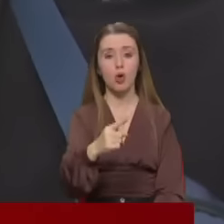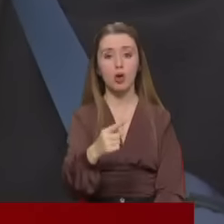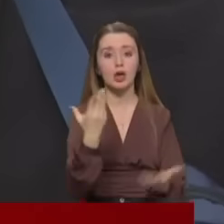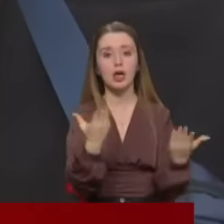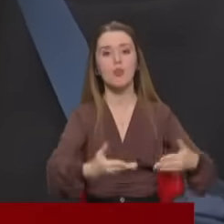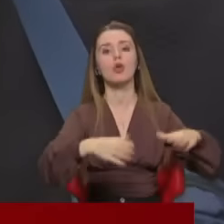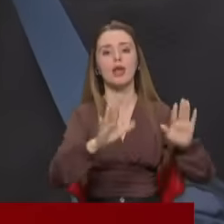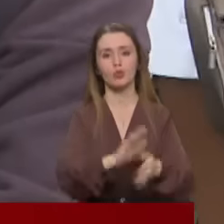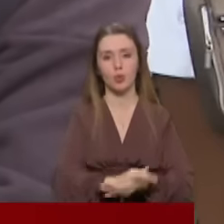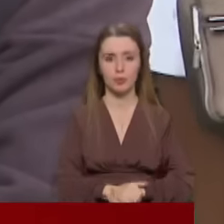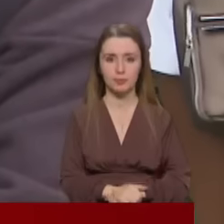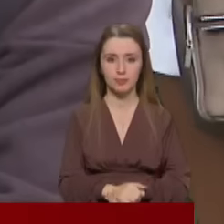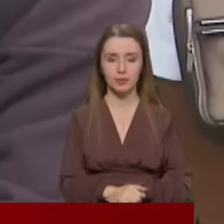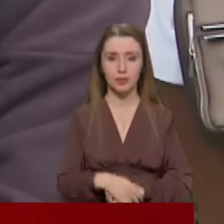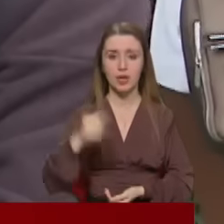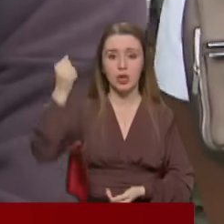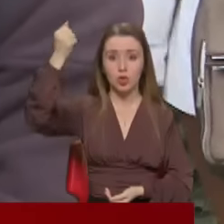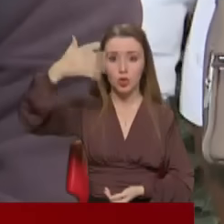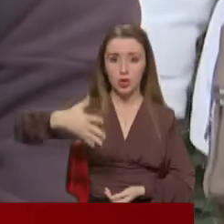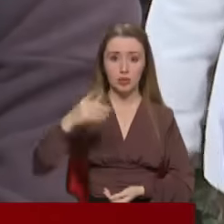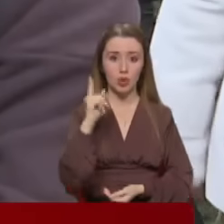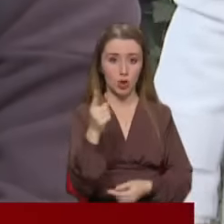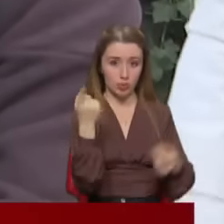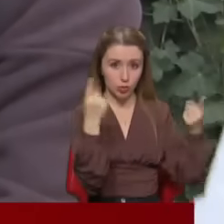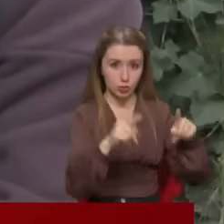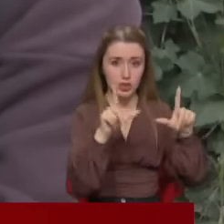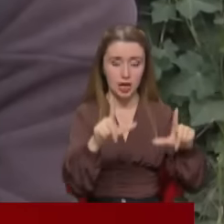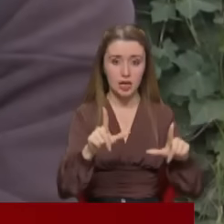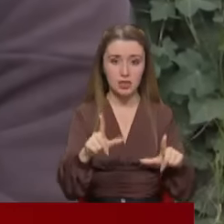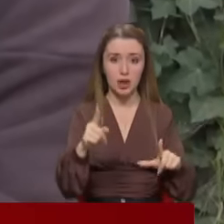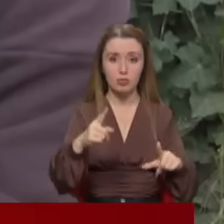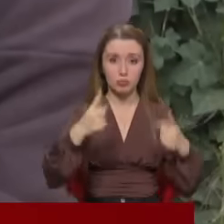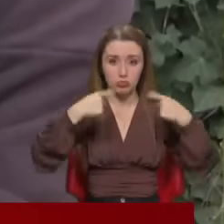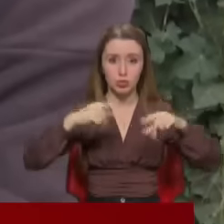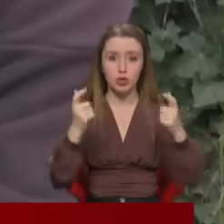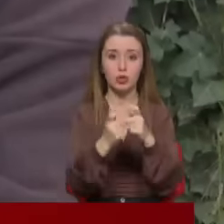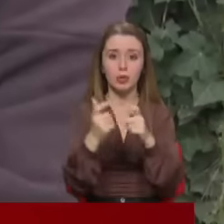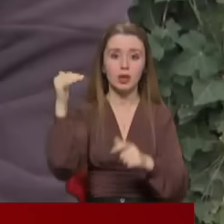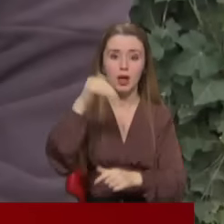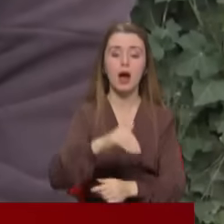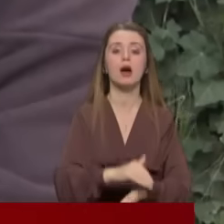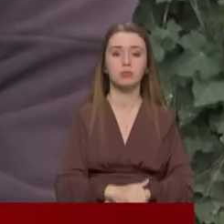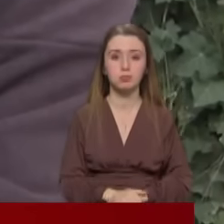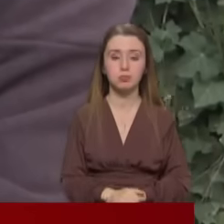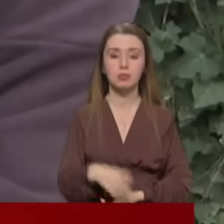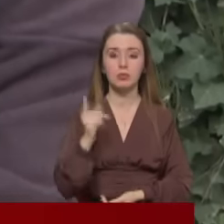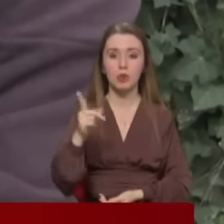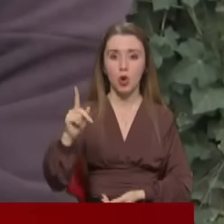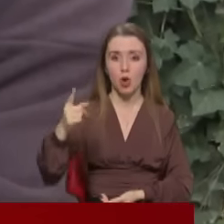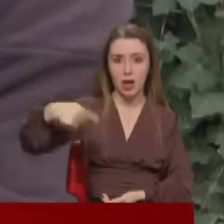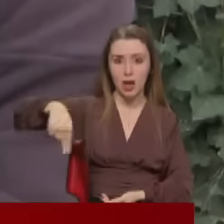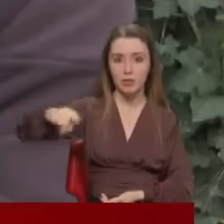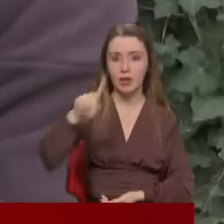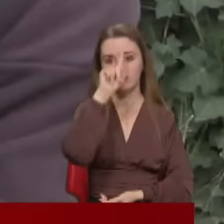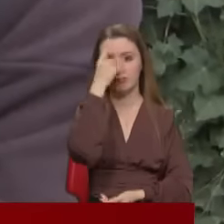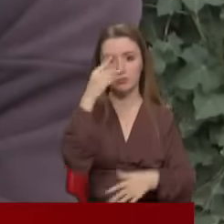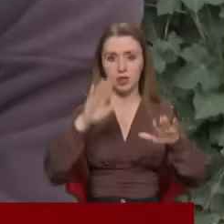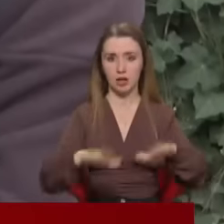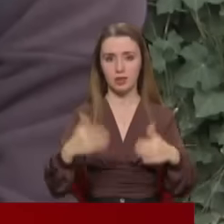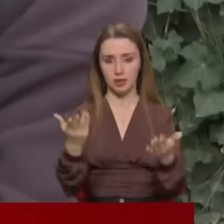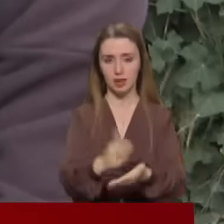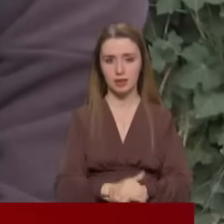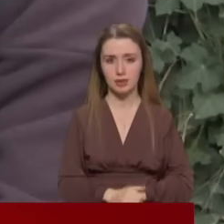vermemesinden çok dertli. Yönetimle öğretmen bir araya gelecekti. Yönetim kademesi toplantıya gelmedi. Öğretmenleri tek başlarına bıraktılar